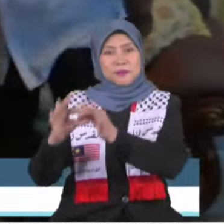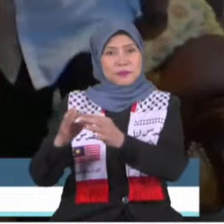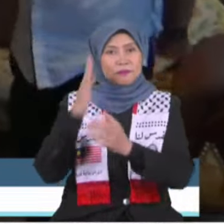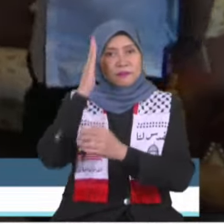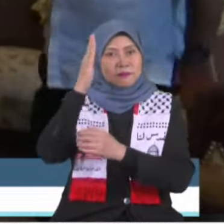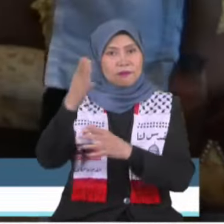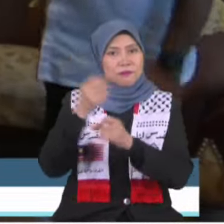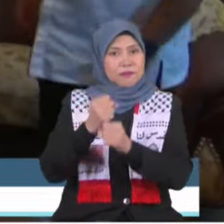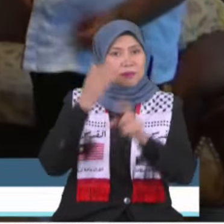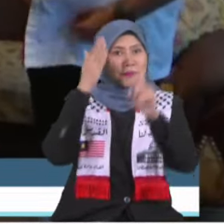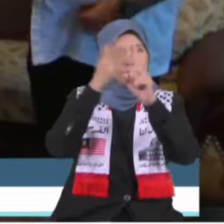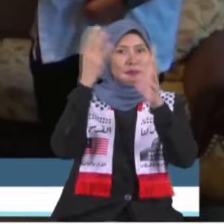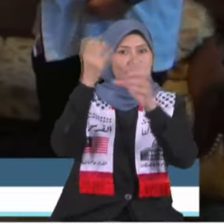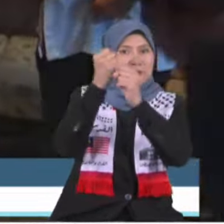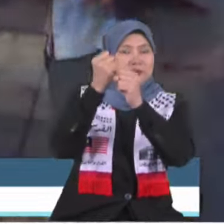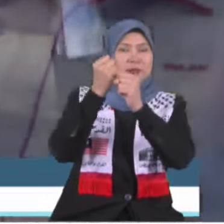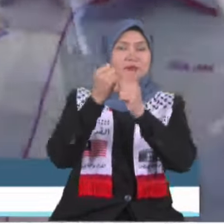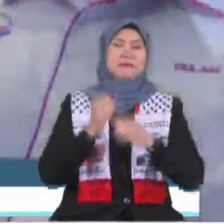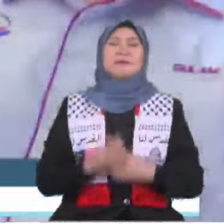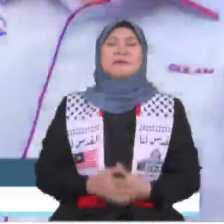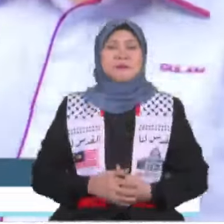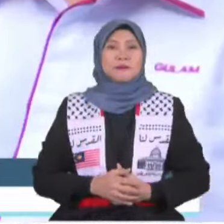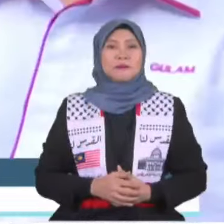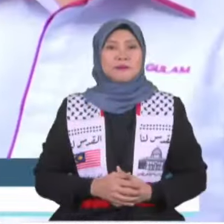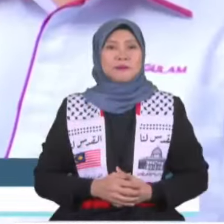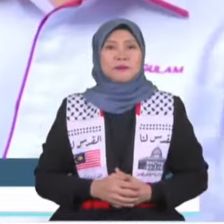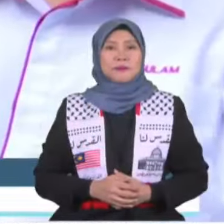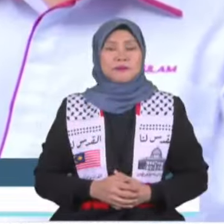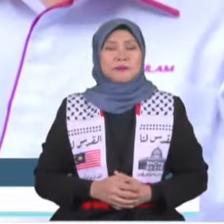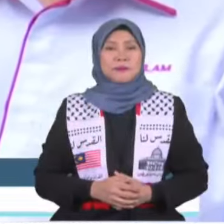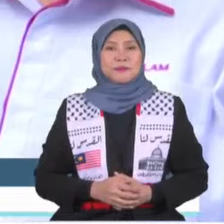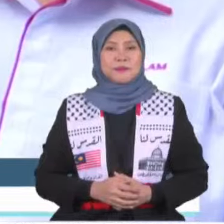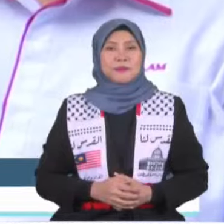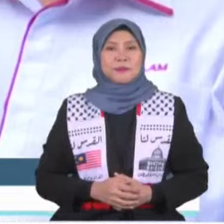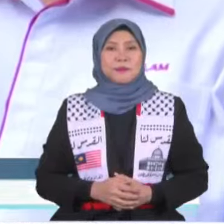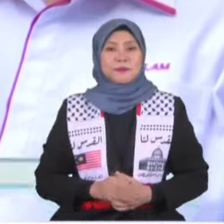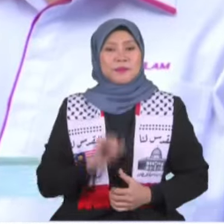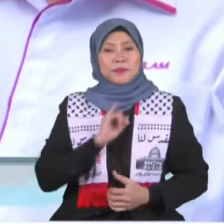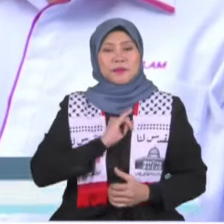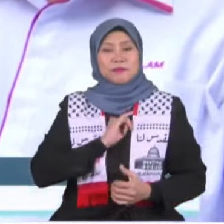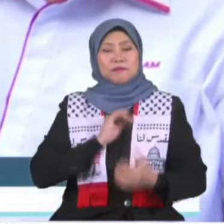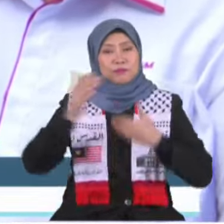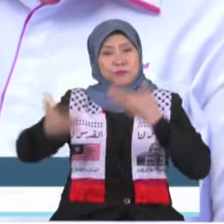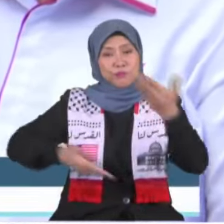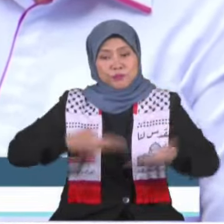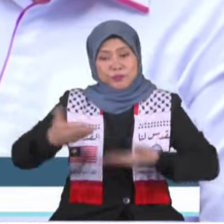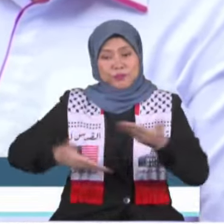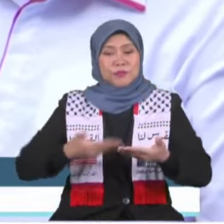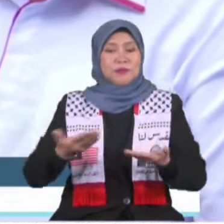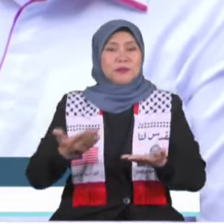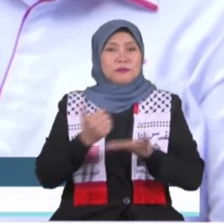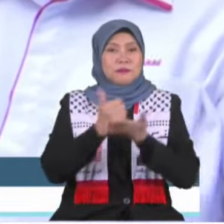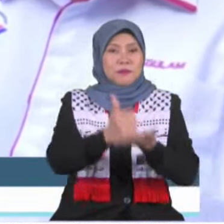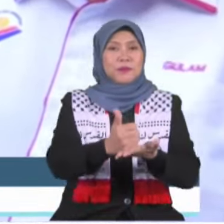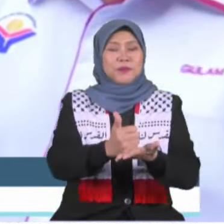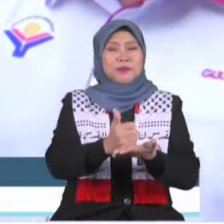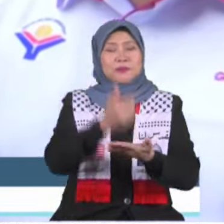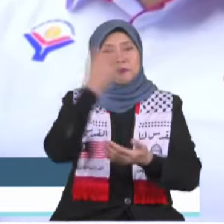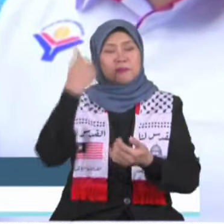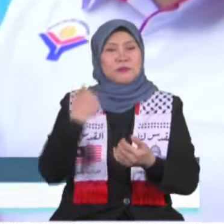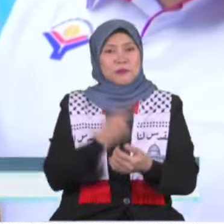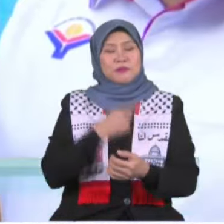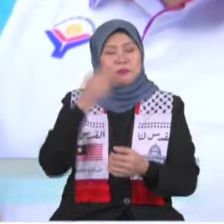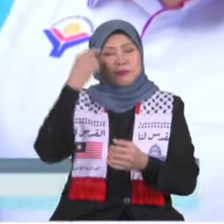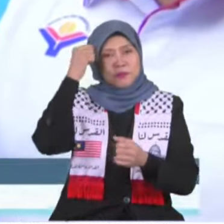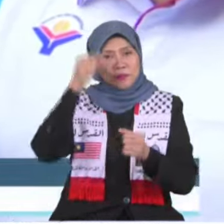untuk mencapai hasrat berkenaan. Dan saya mengalu-alukanlah bantuan seperti ini kerana saya selalu